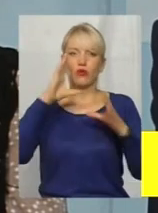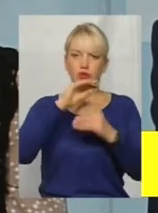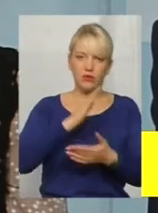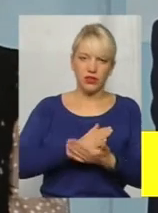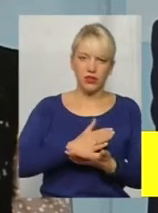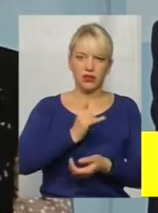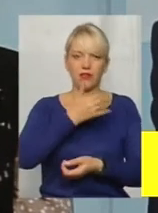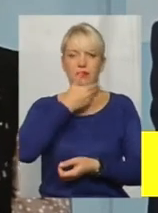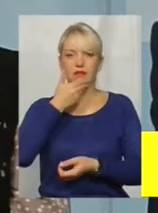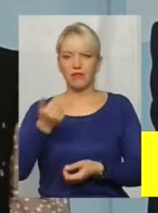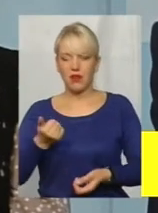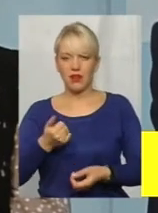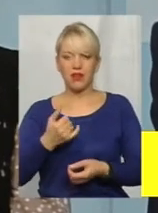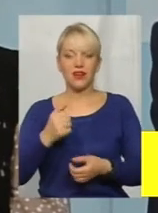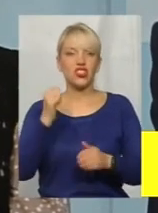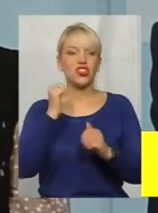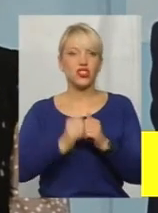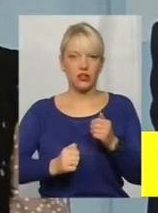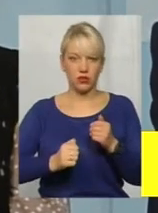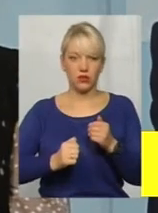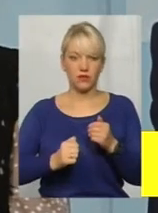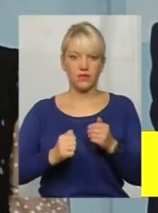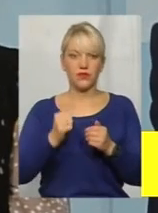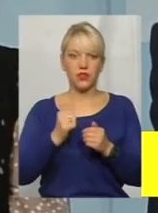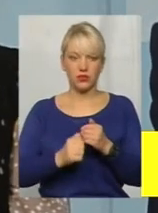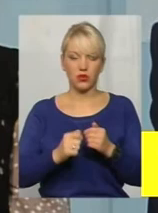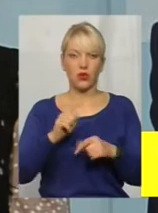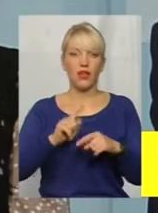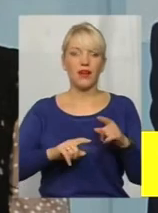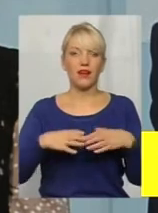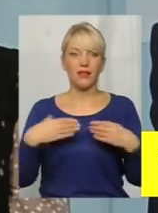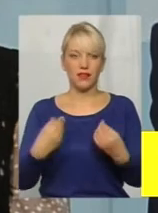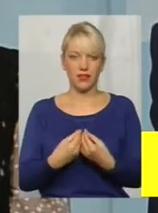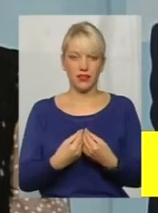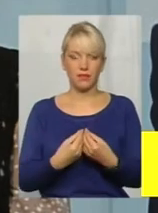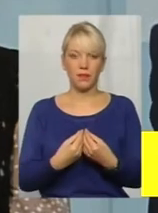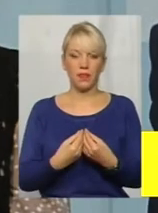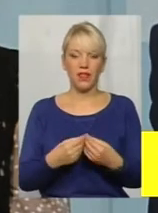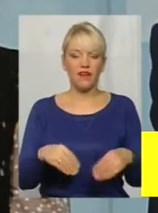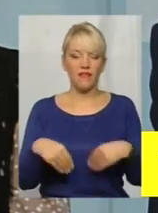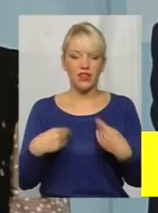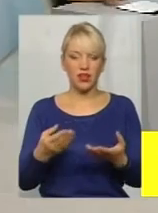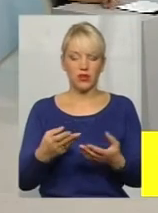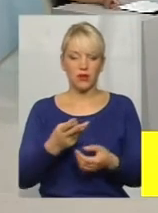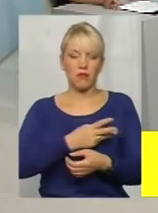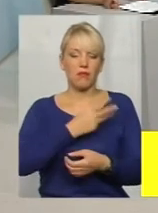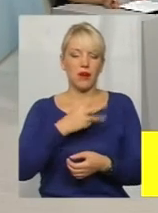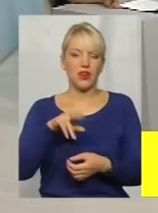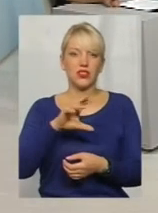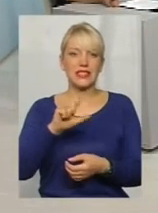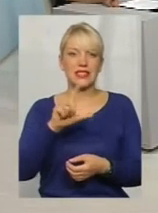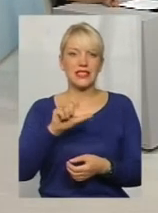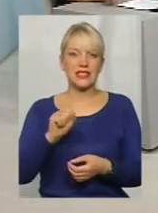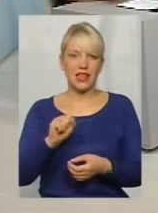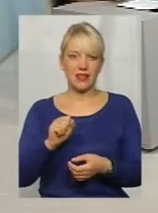Дуже багато час, досить часто, особливо рідні, видають бажане за дійсне. Їм так здалося.